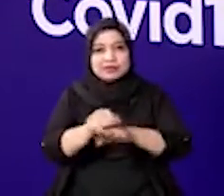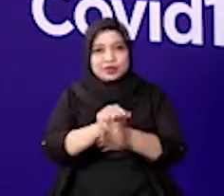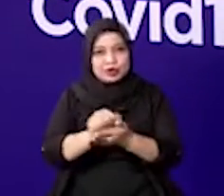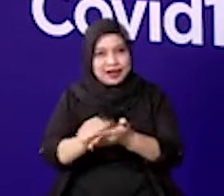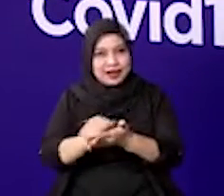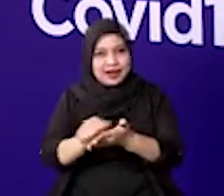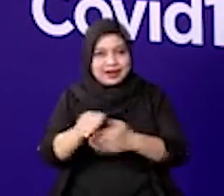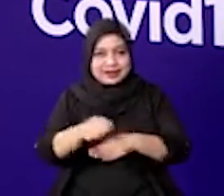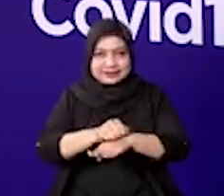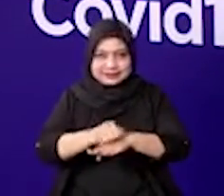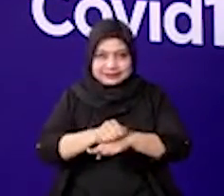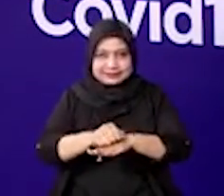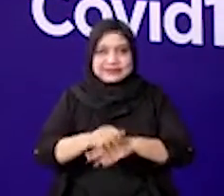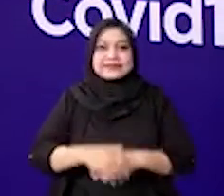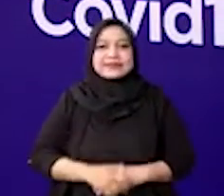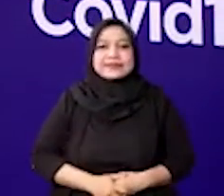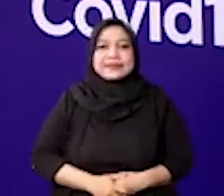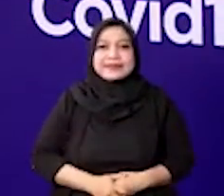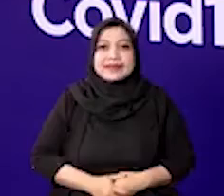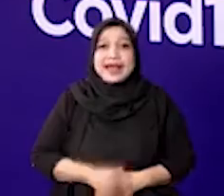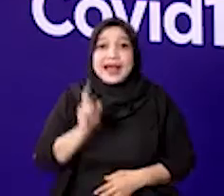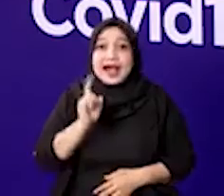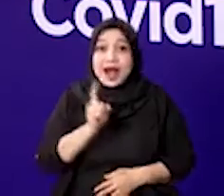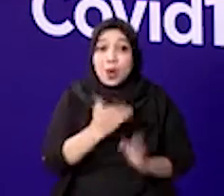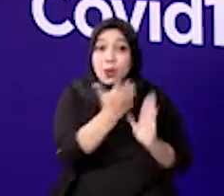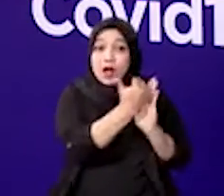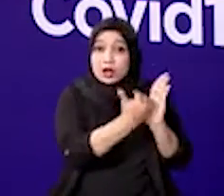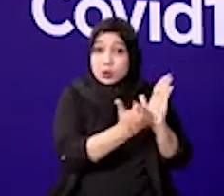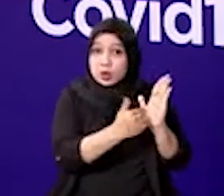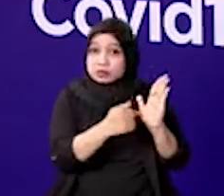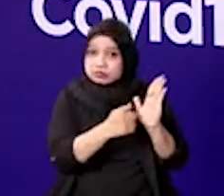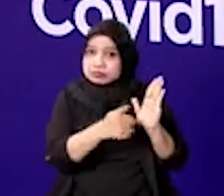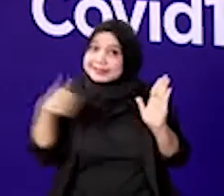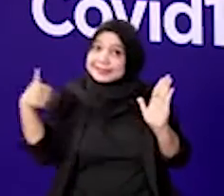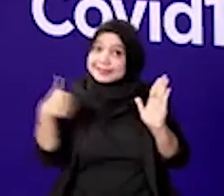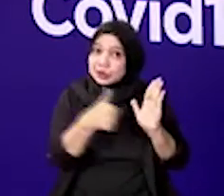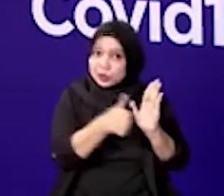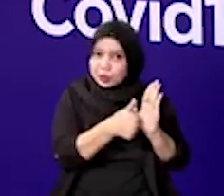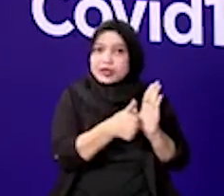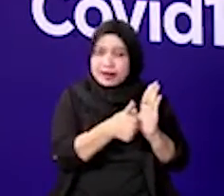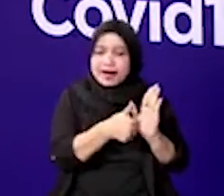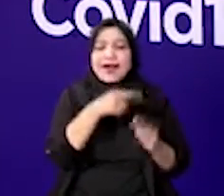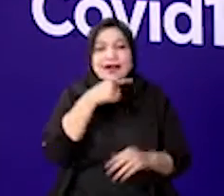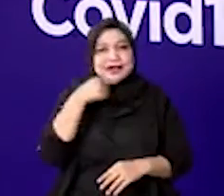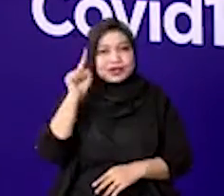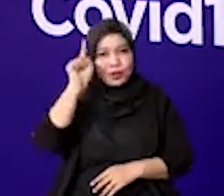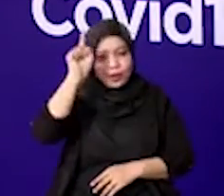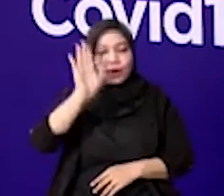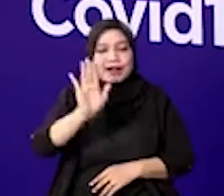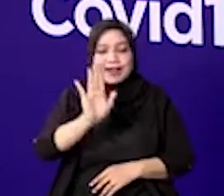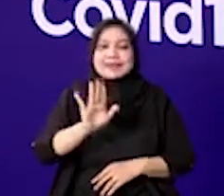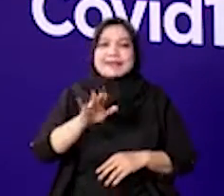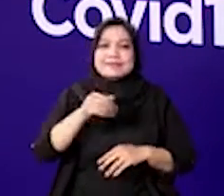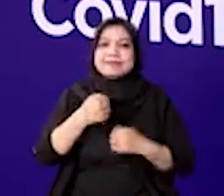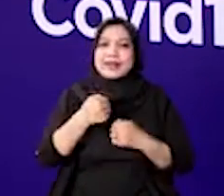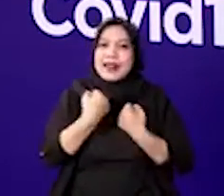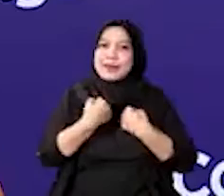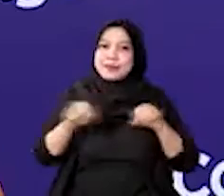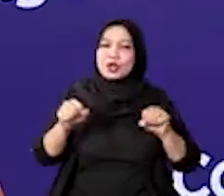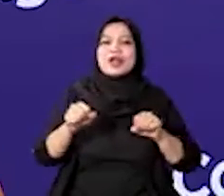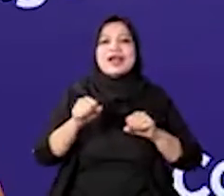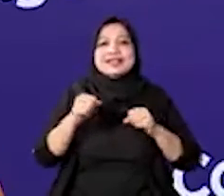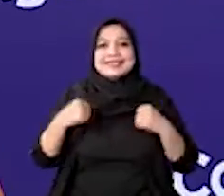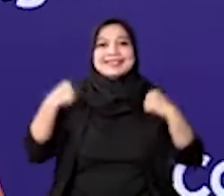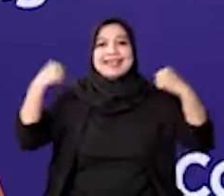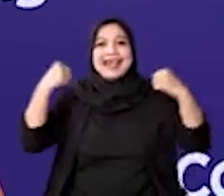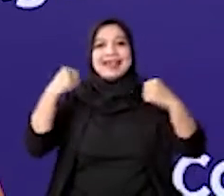dipenuhi eh Insyaallah liburan kita tetap e sehat Kalau eh para pelaku industri wisata